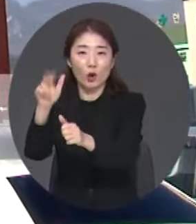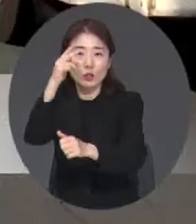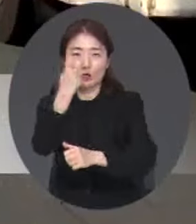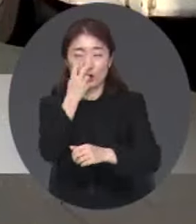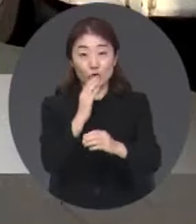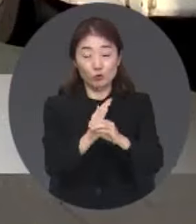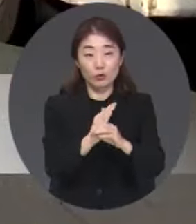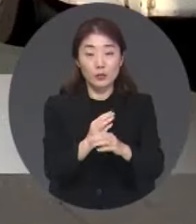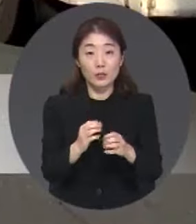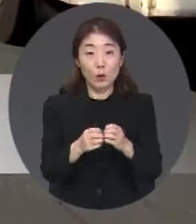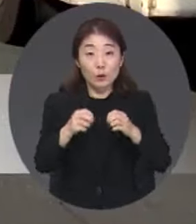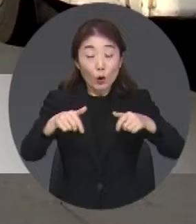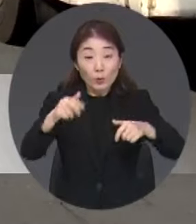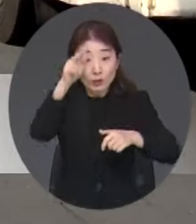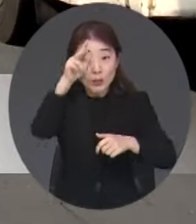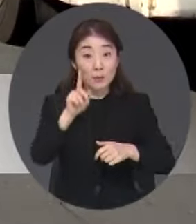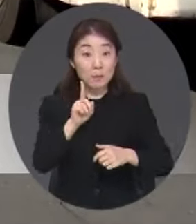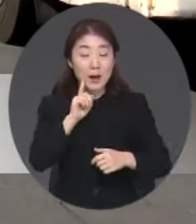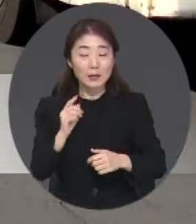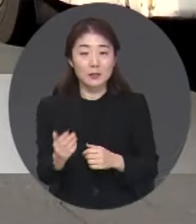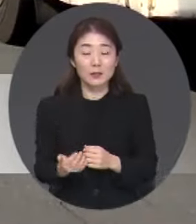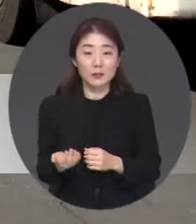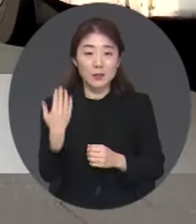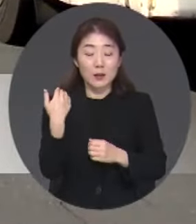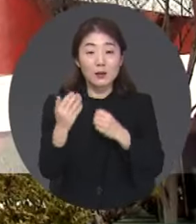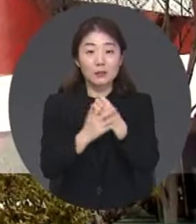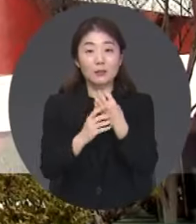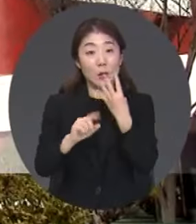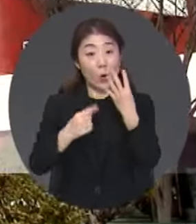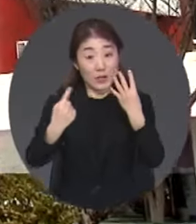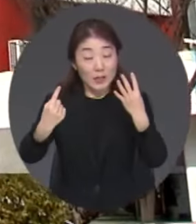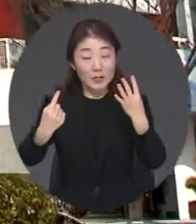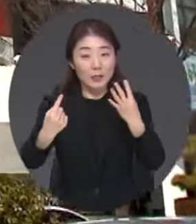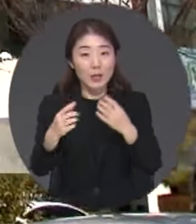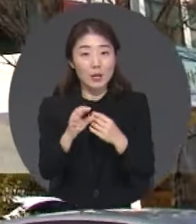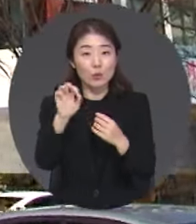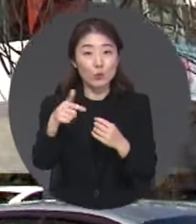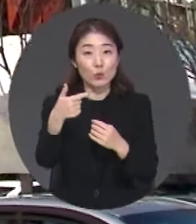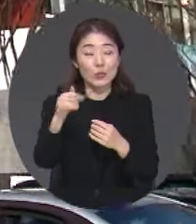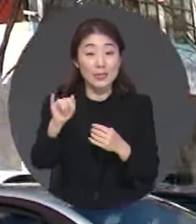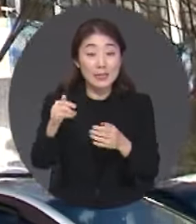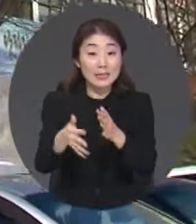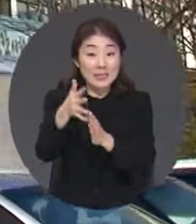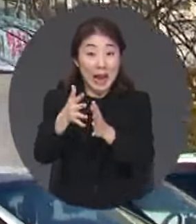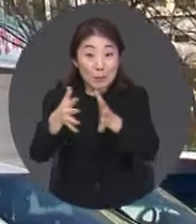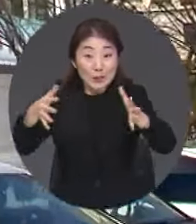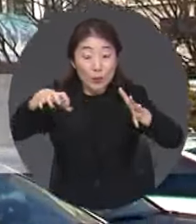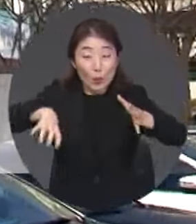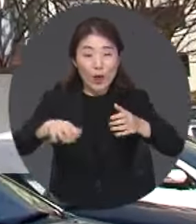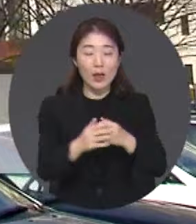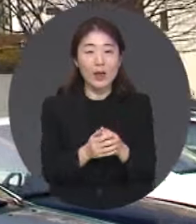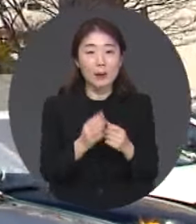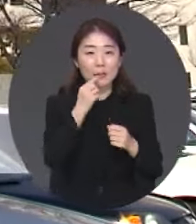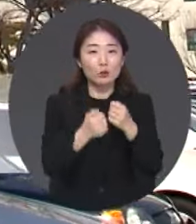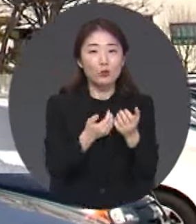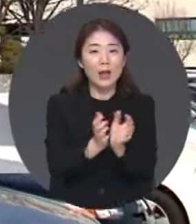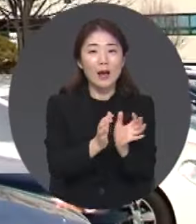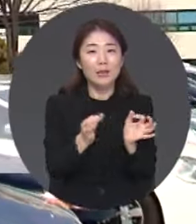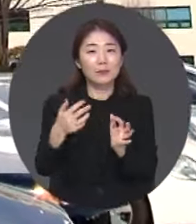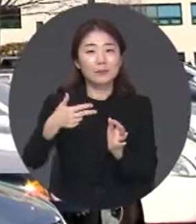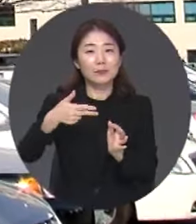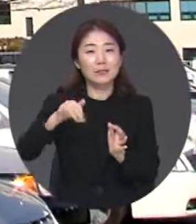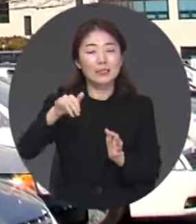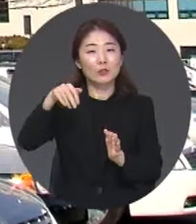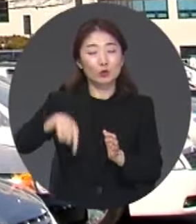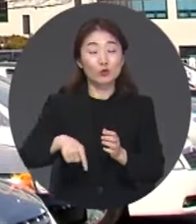경찰서는 지난 1일 유니시티 3단지 아파트 후문 쪽 울타리에 개시된 민주당 김지수 후보의 벽보가 날카로운